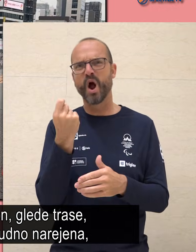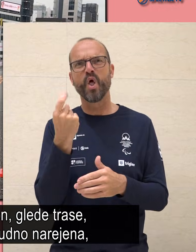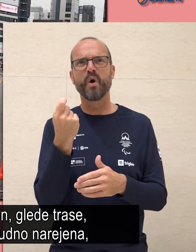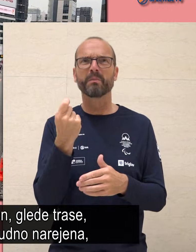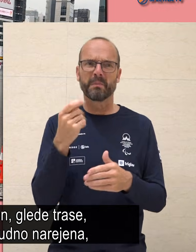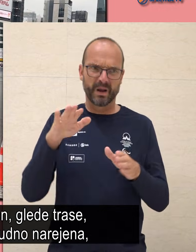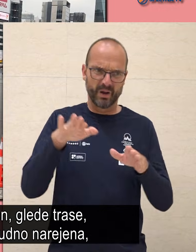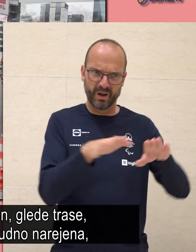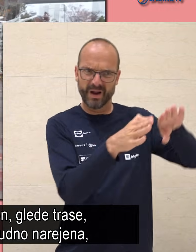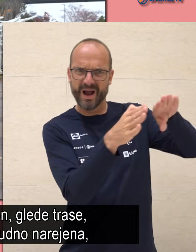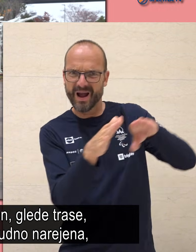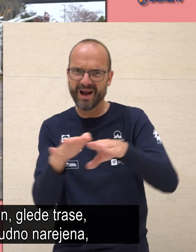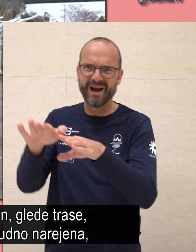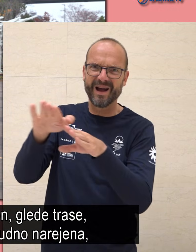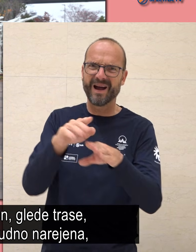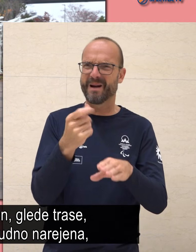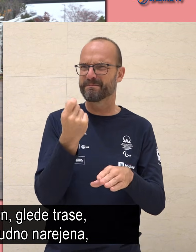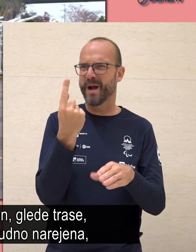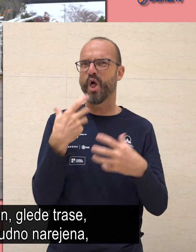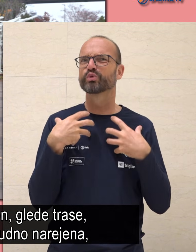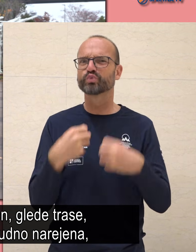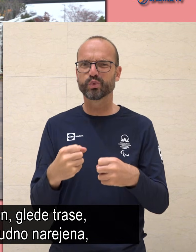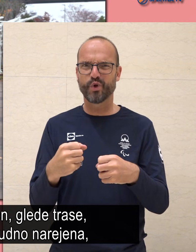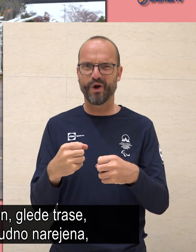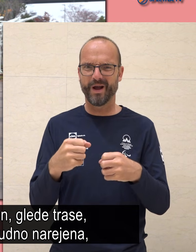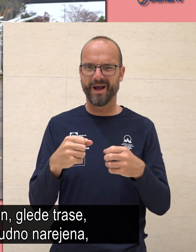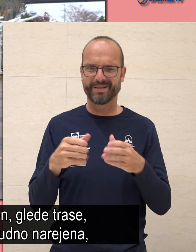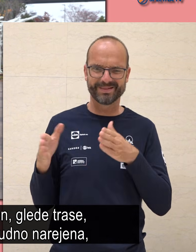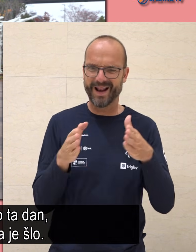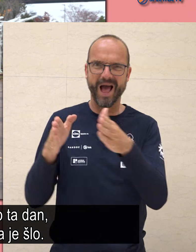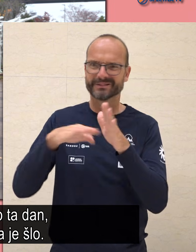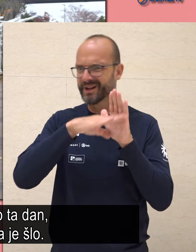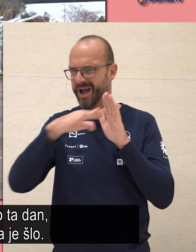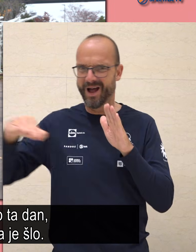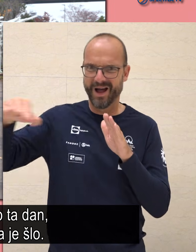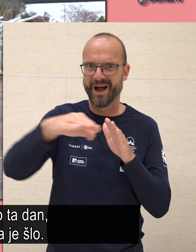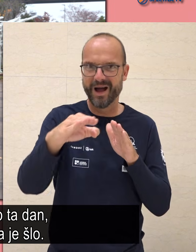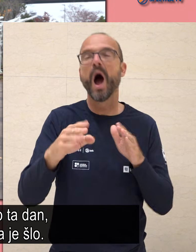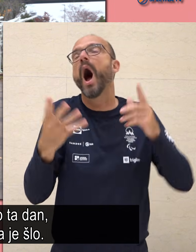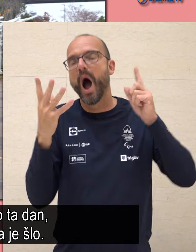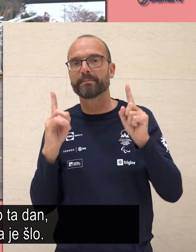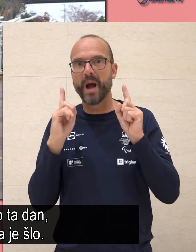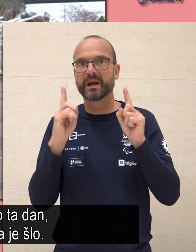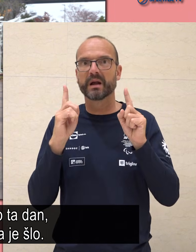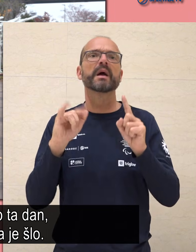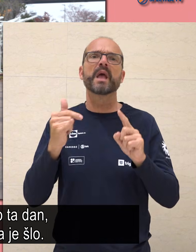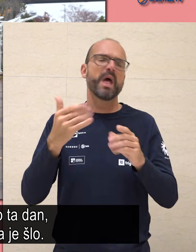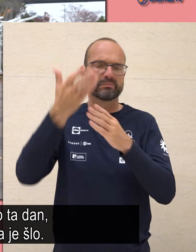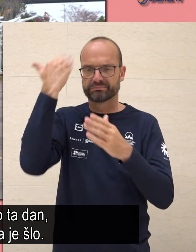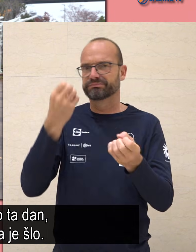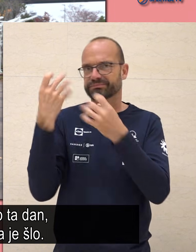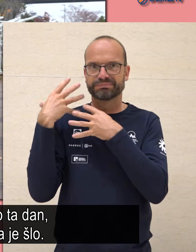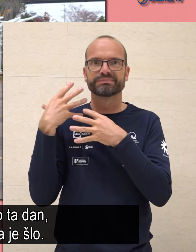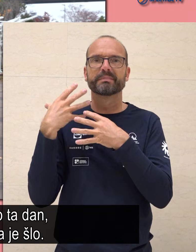malo kriva, pa tako čudno narejena, ampak zdaj je